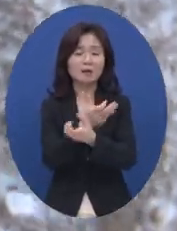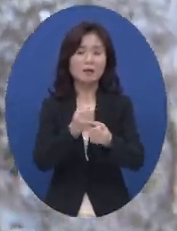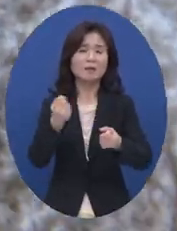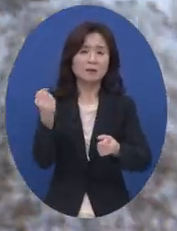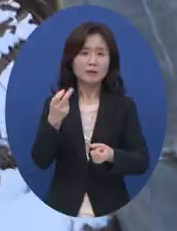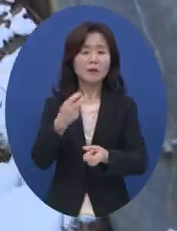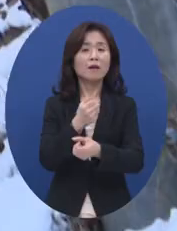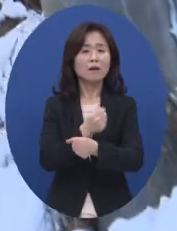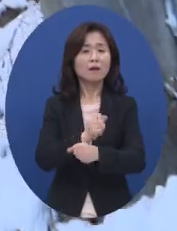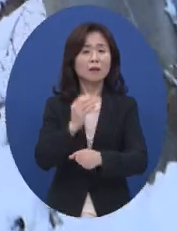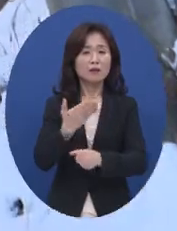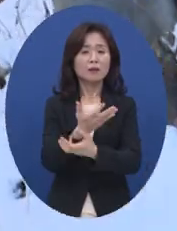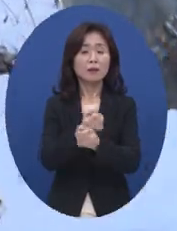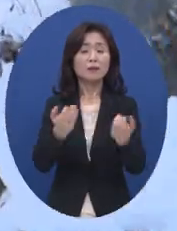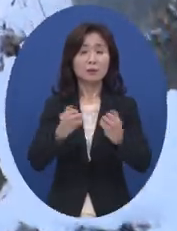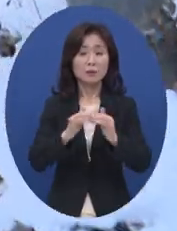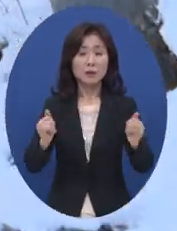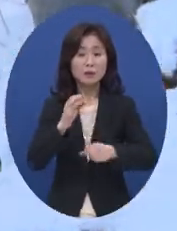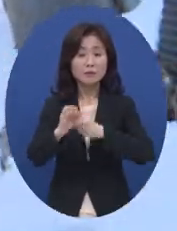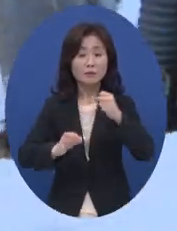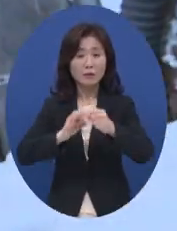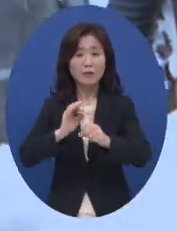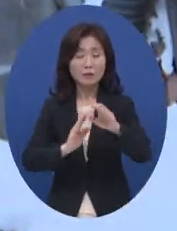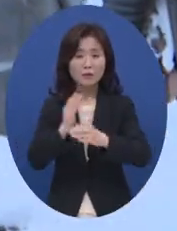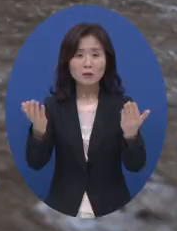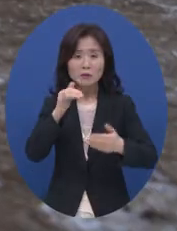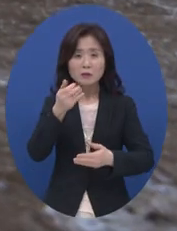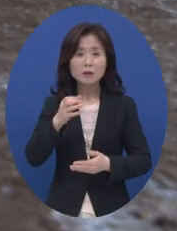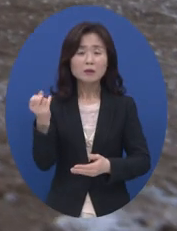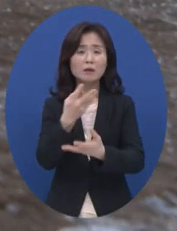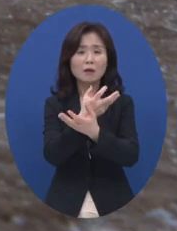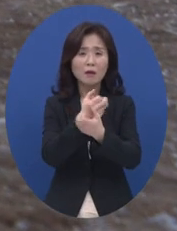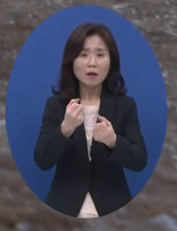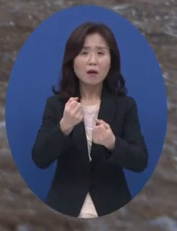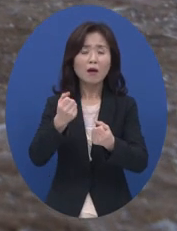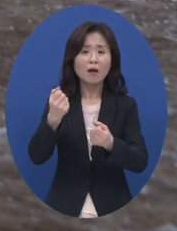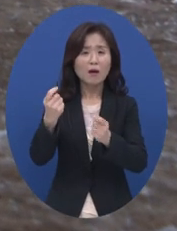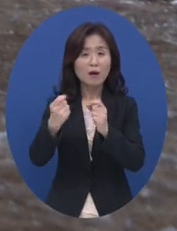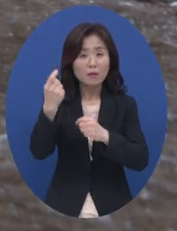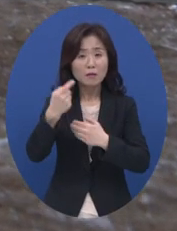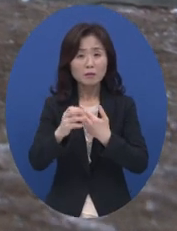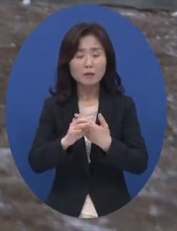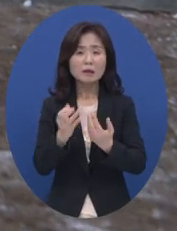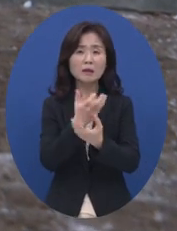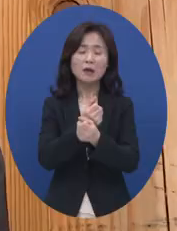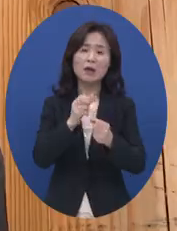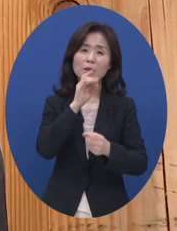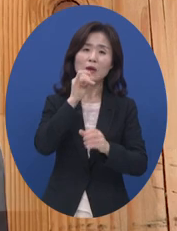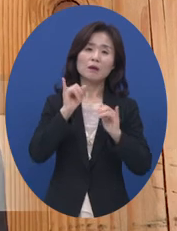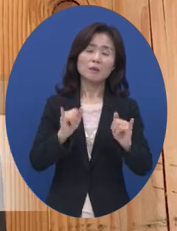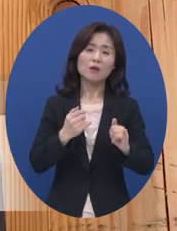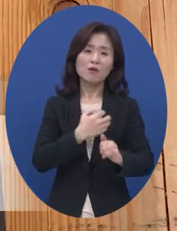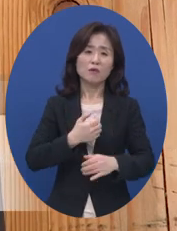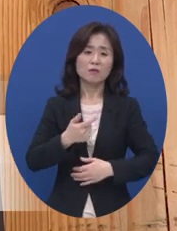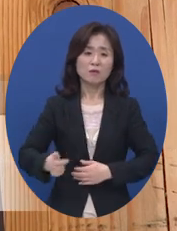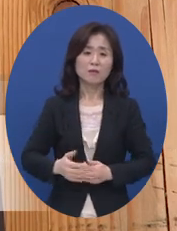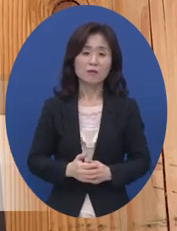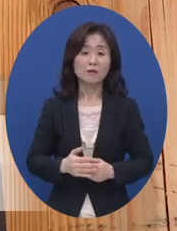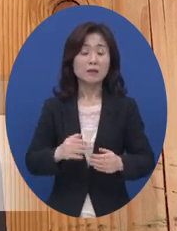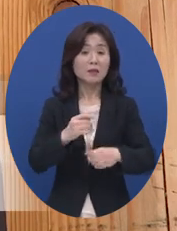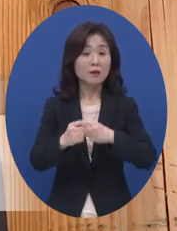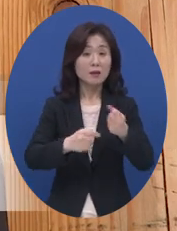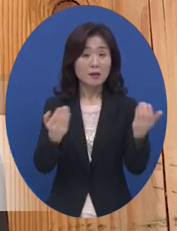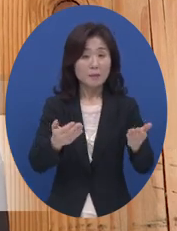10년 넘게 일하고 있지만 재계약 때가 되면 혹시나 계약이 안 될 수도 있다는 걱정이 앞서 딱 일 년 근무